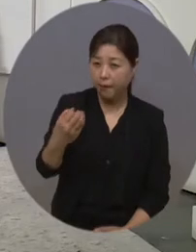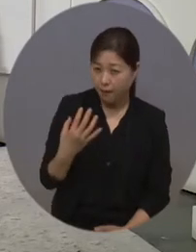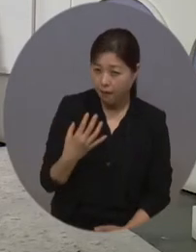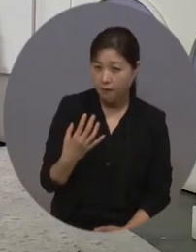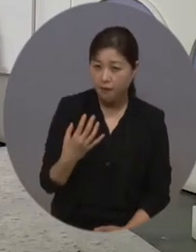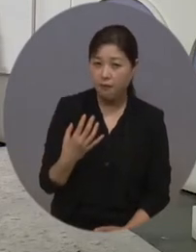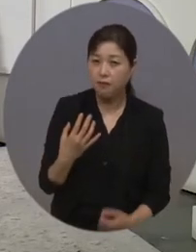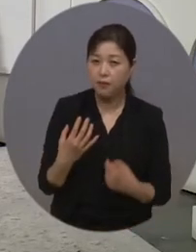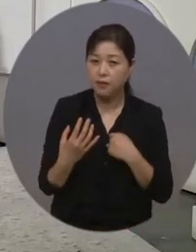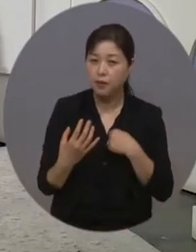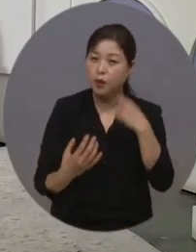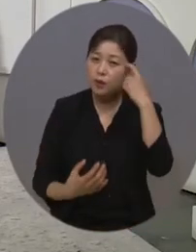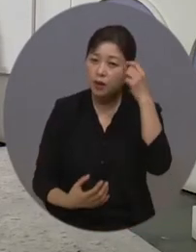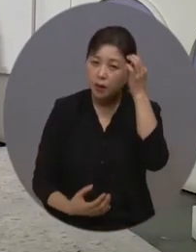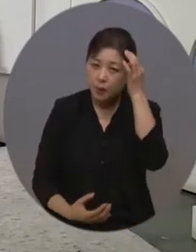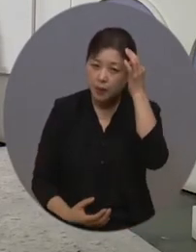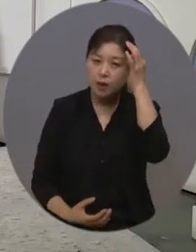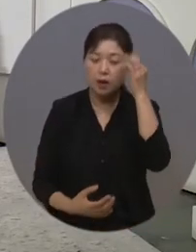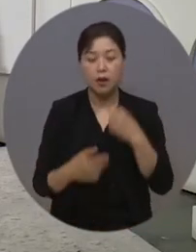저도 생각이 납니다만은